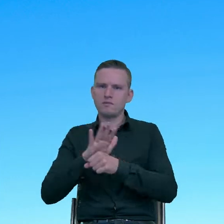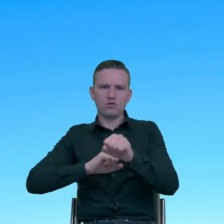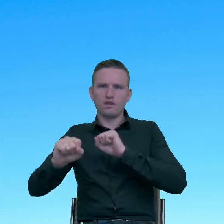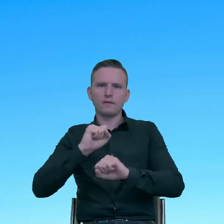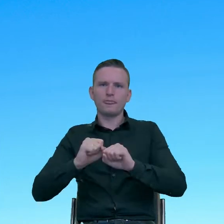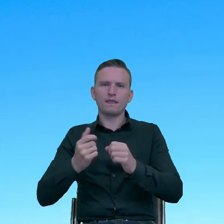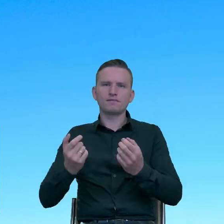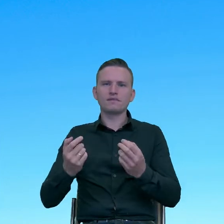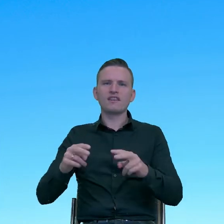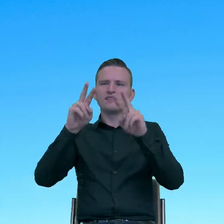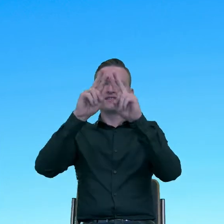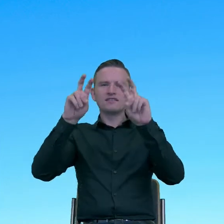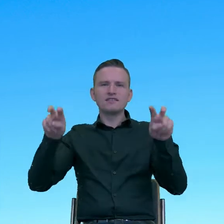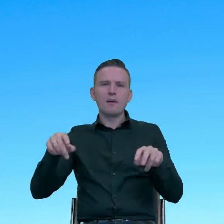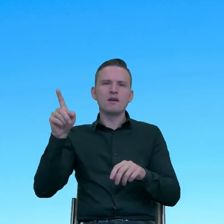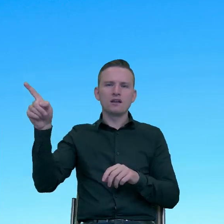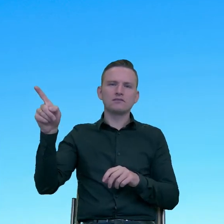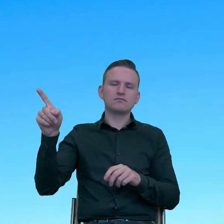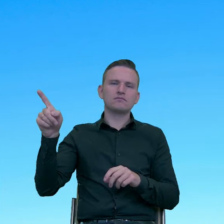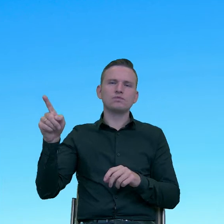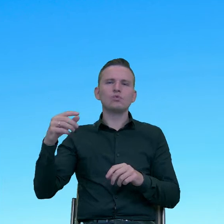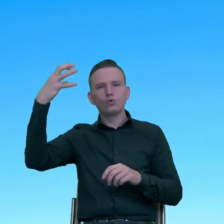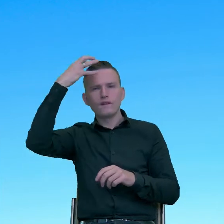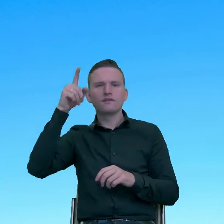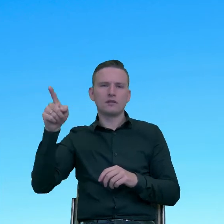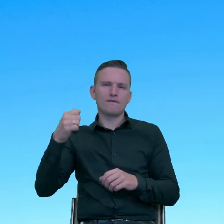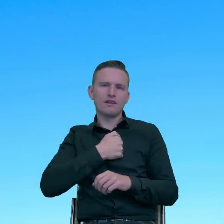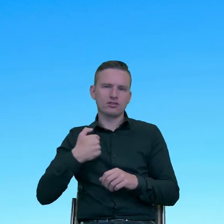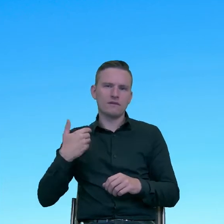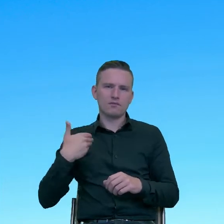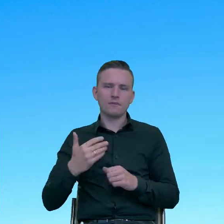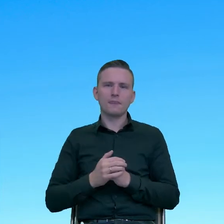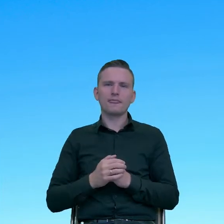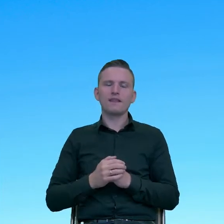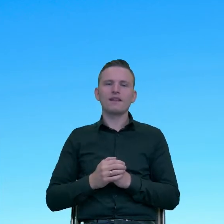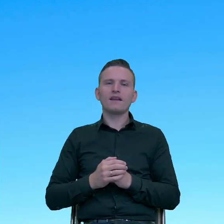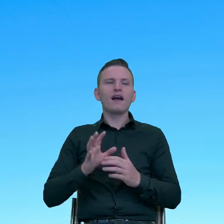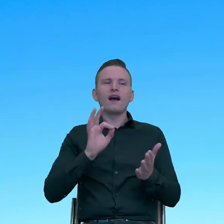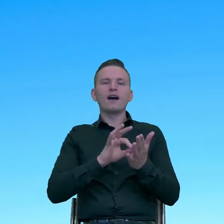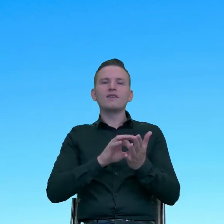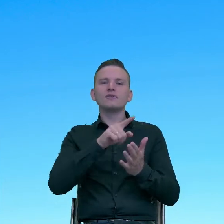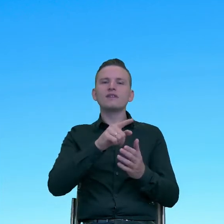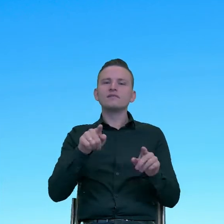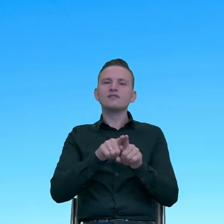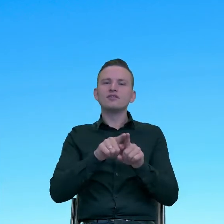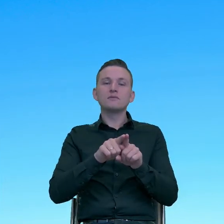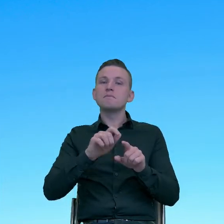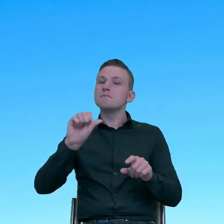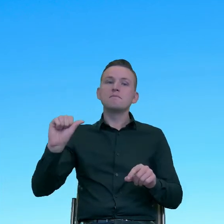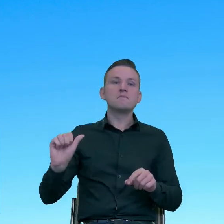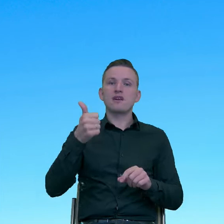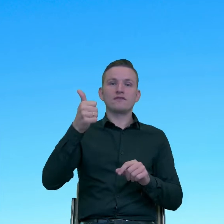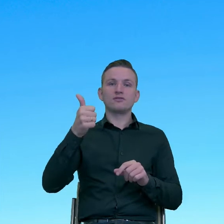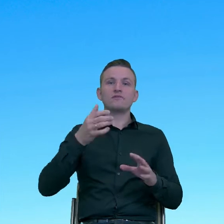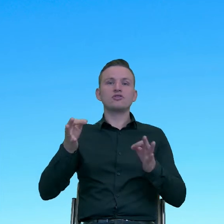Królewskim w Warszawie. W 2016 roku właśnie tutaj, dlatego się przejęzyczyłem, ponieważ zobaczyłem zdjęcie z tamtego wydarzenia, zostałem pierwszym w historii Polakiem